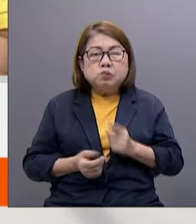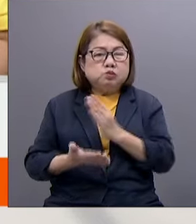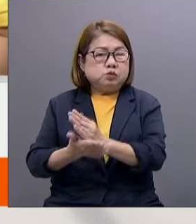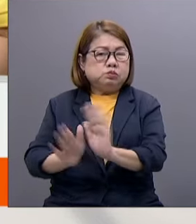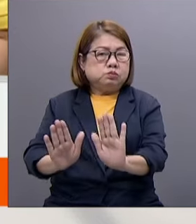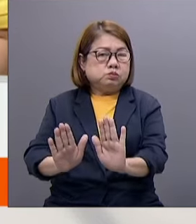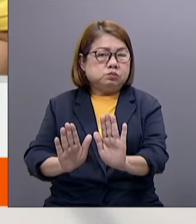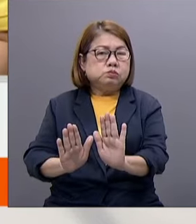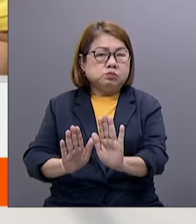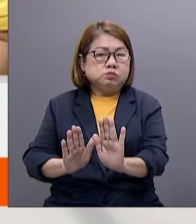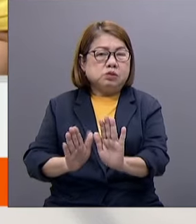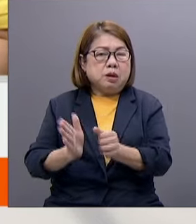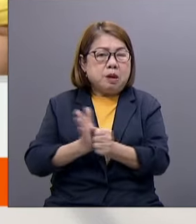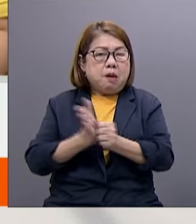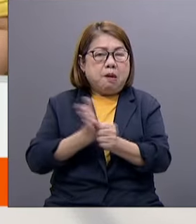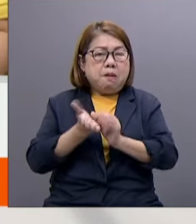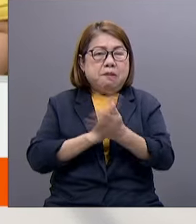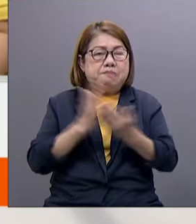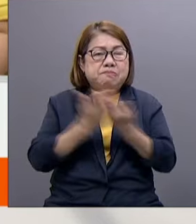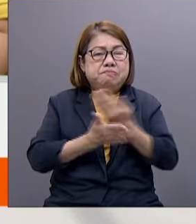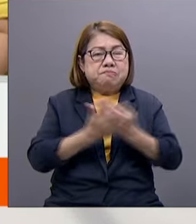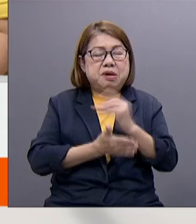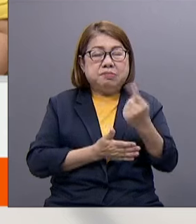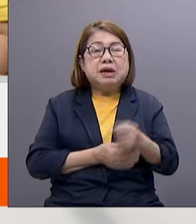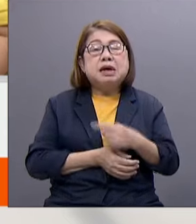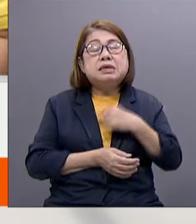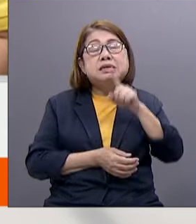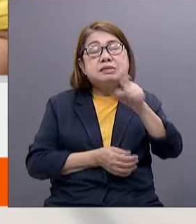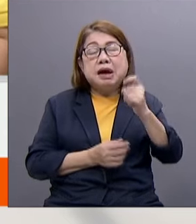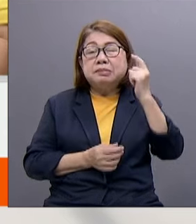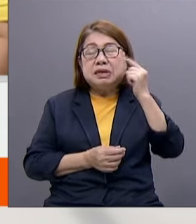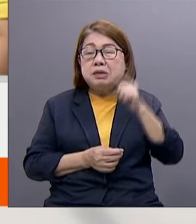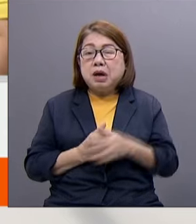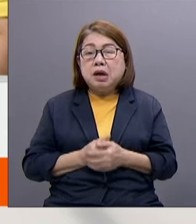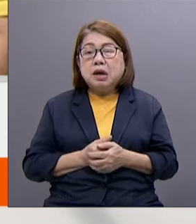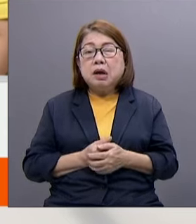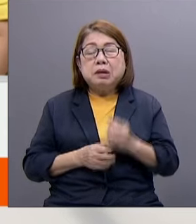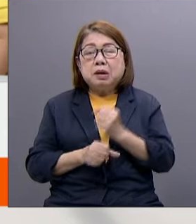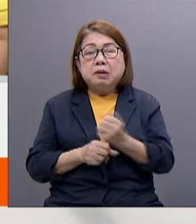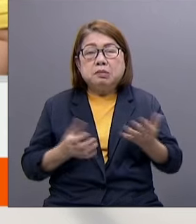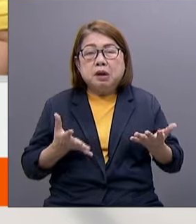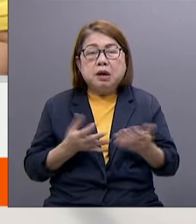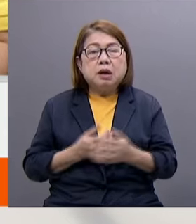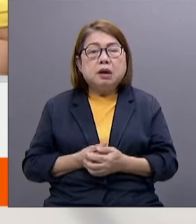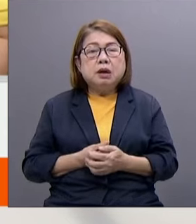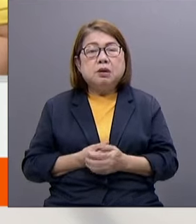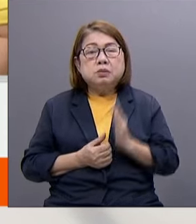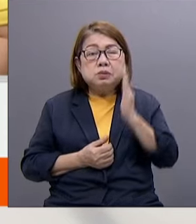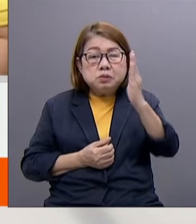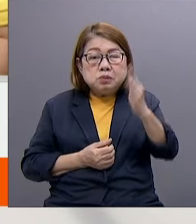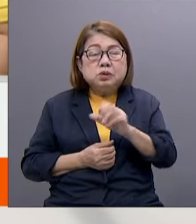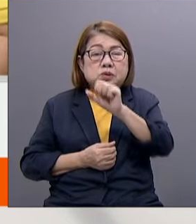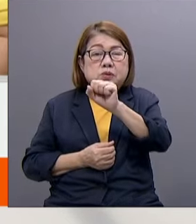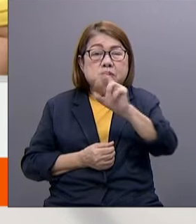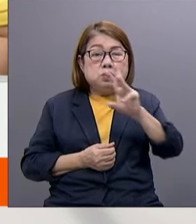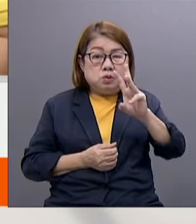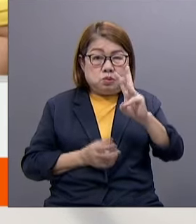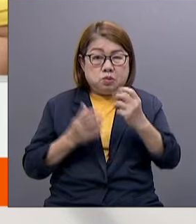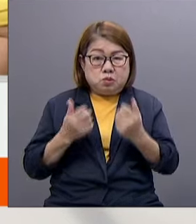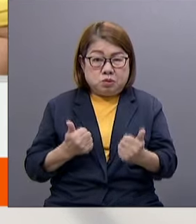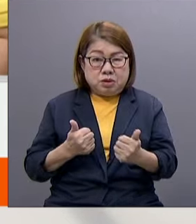ควรจะต้องมีการปรับปรุงแก้ไขคุณนรากรมองว่ามันมีวิธีการไหนที่น่าจะทำให้การเลือกตั้งสว.ครั้งนี้เนี่ย